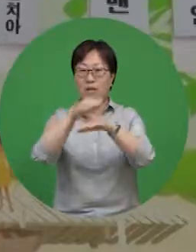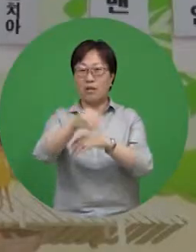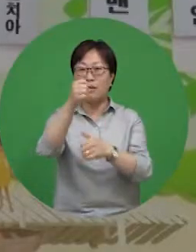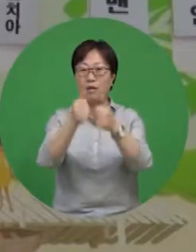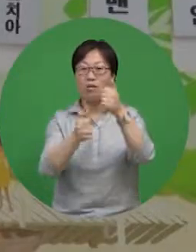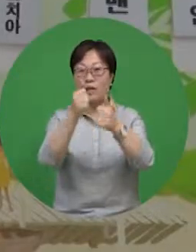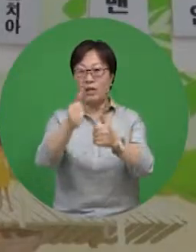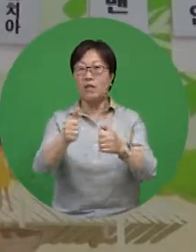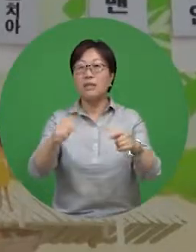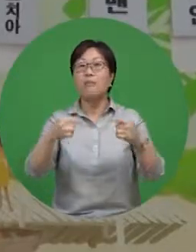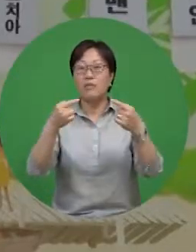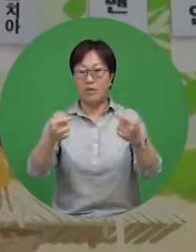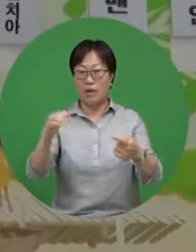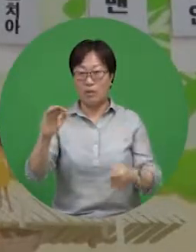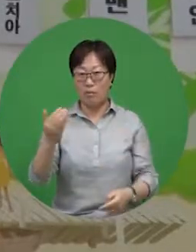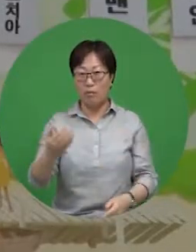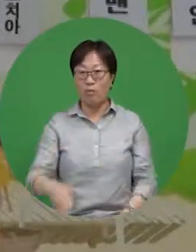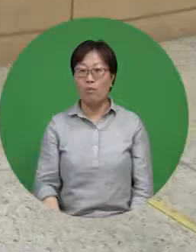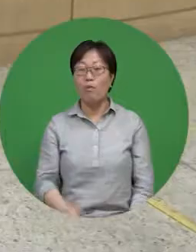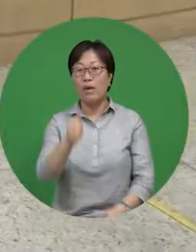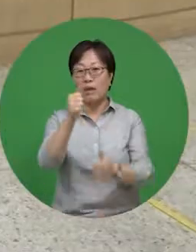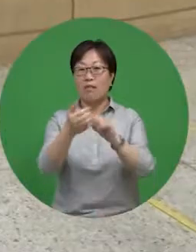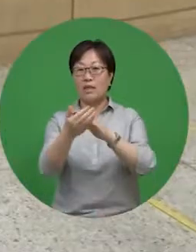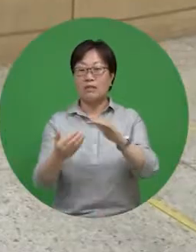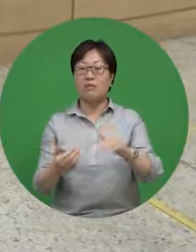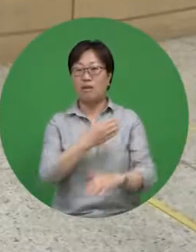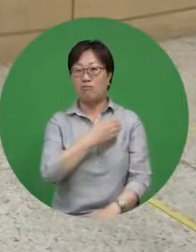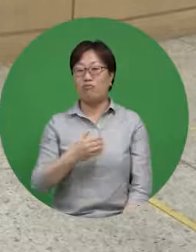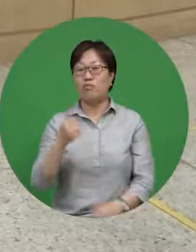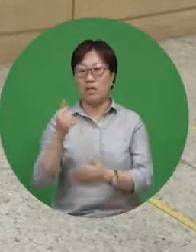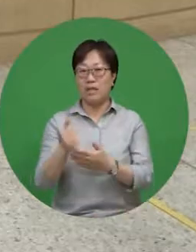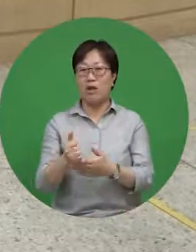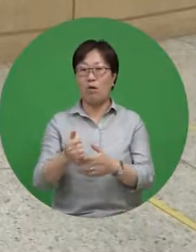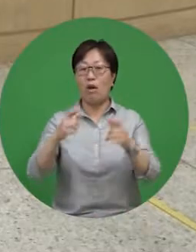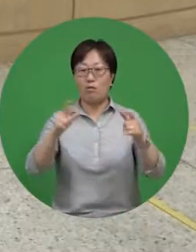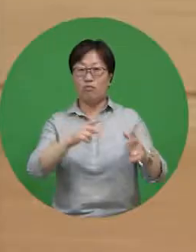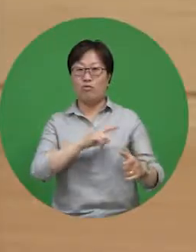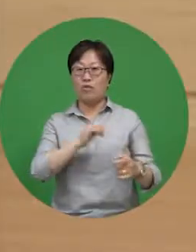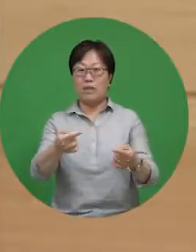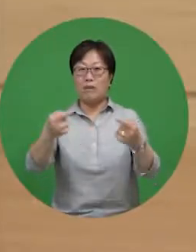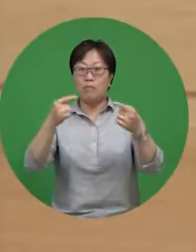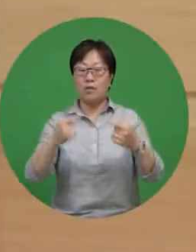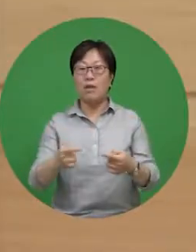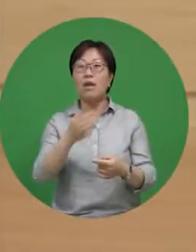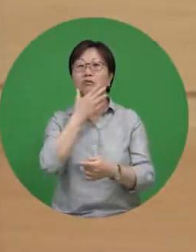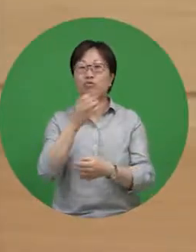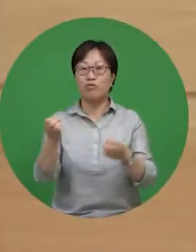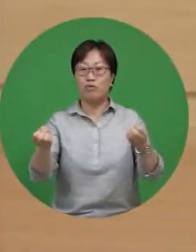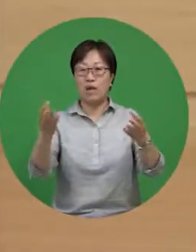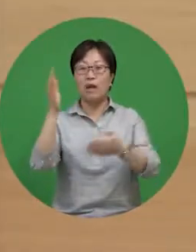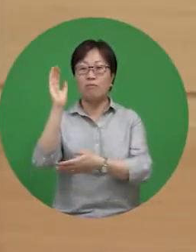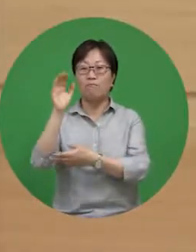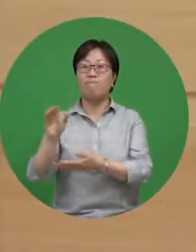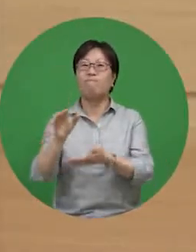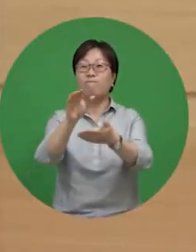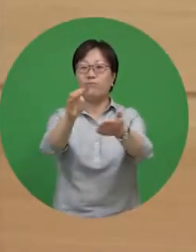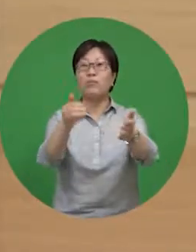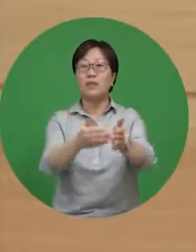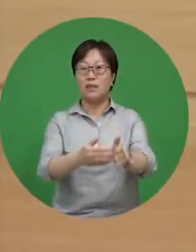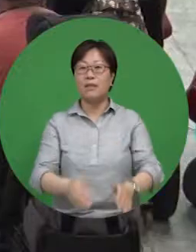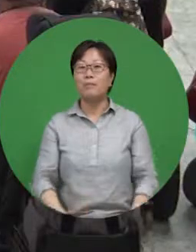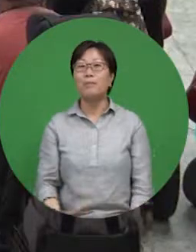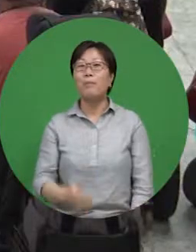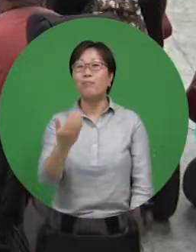토너먼트 방식으로 경기를 진행했는데요. 경기에 앞서 구청장과 구의원들도 참석해 축하 말씀을